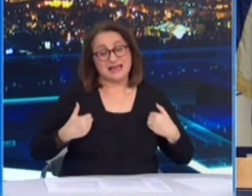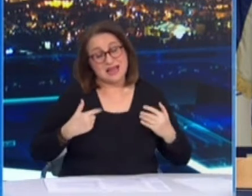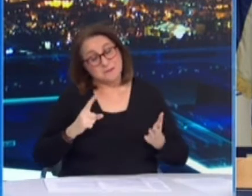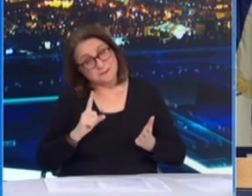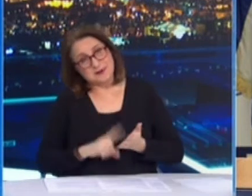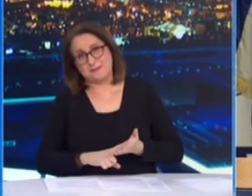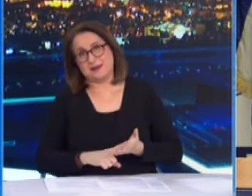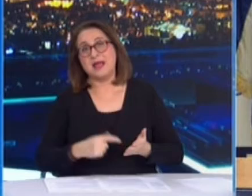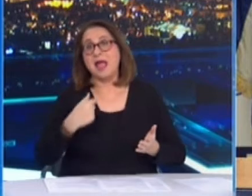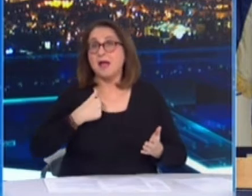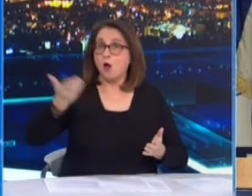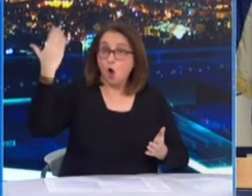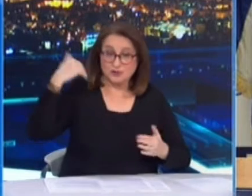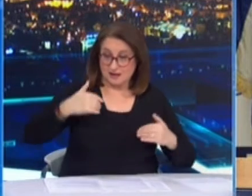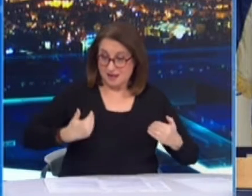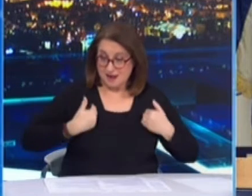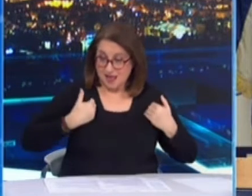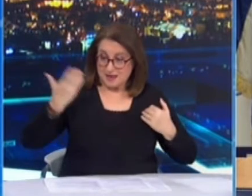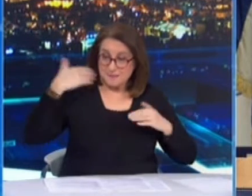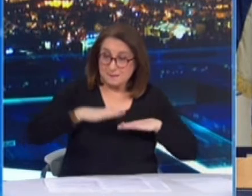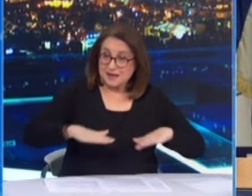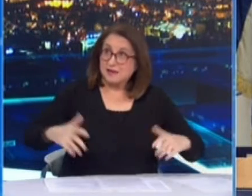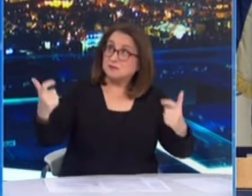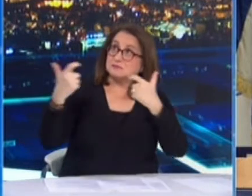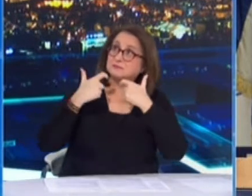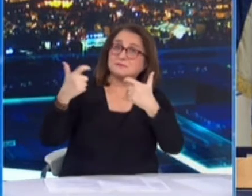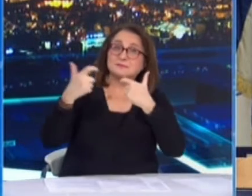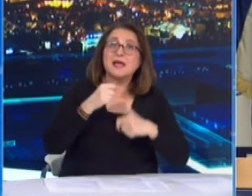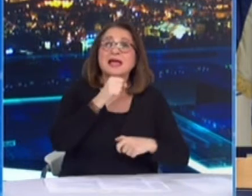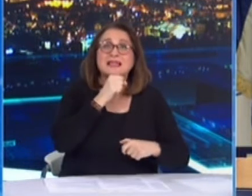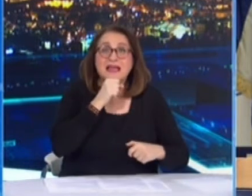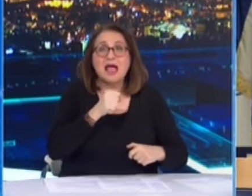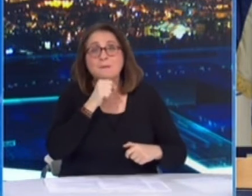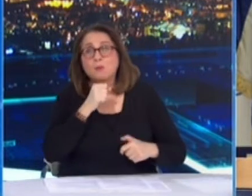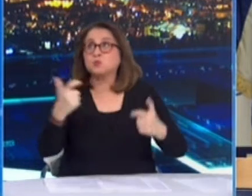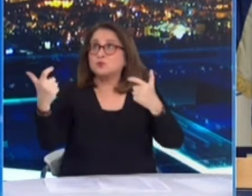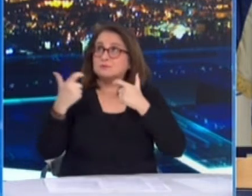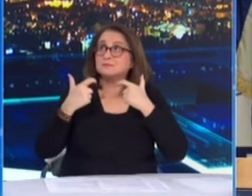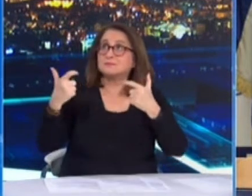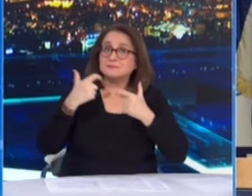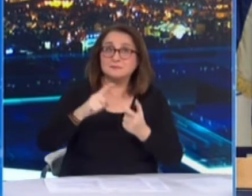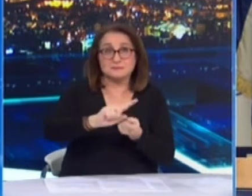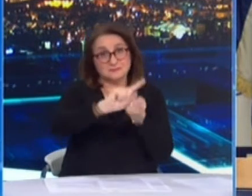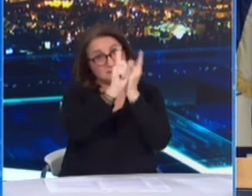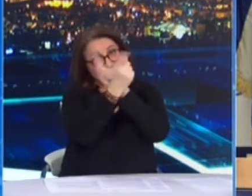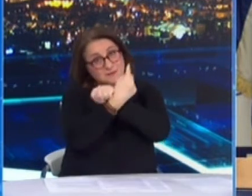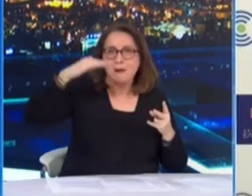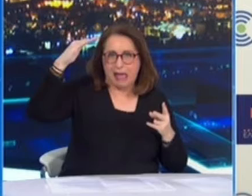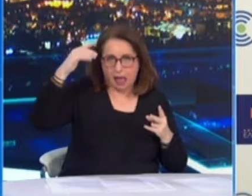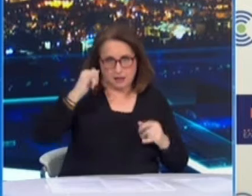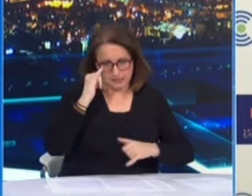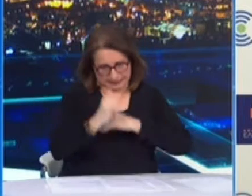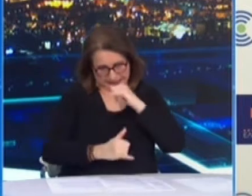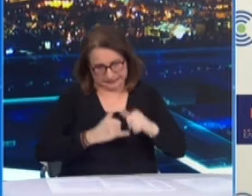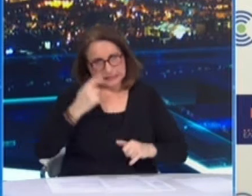φροντίδα που είχαν όταν ήταν σε μικρή ηλικία και όχι μόνο από αυτούς τους ανθρώπους.